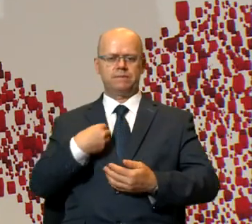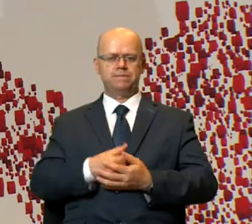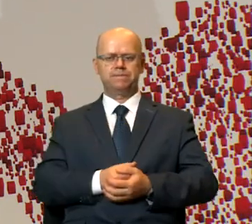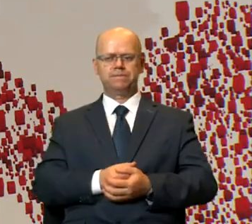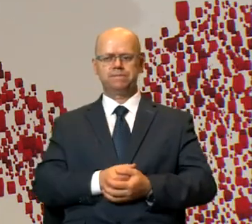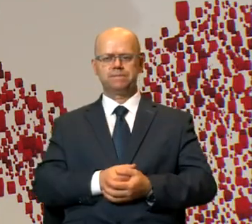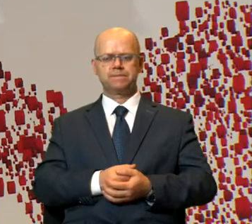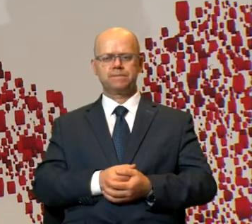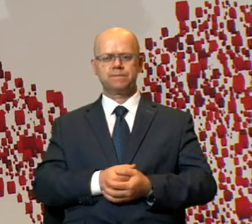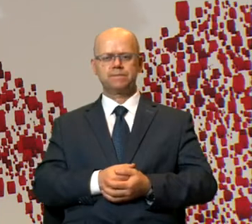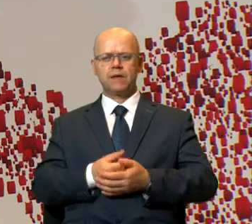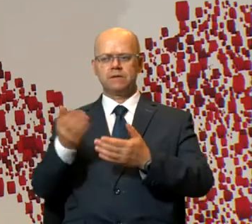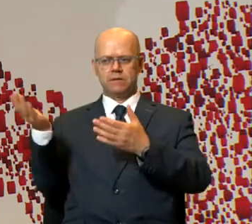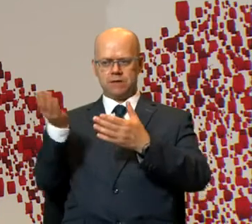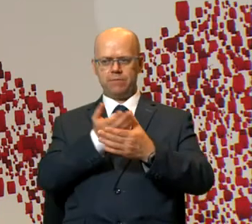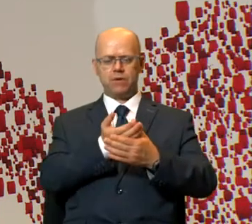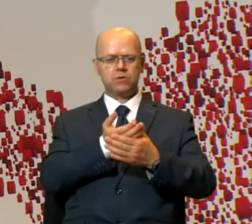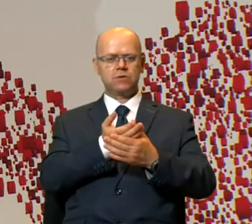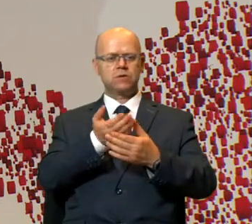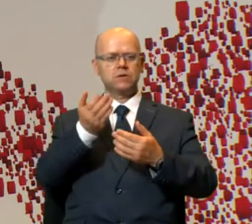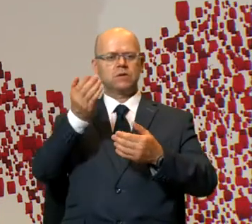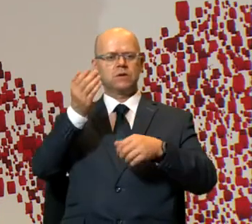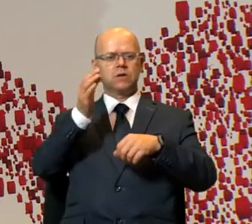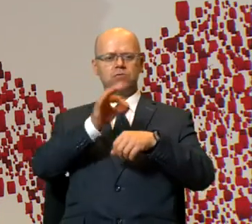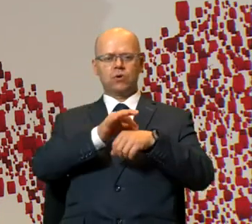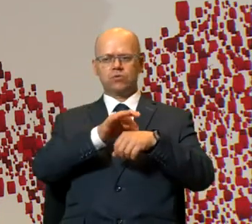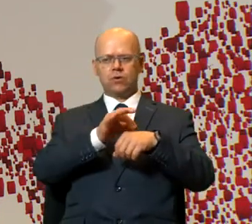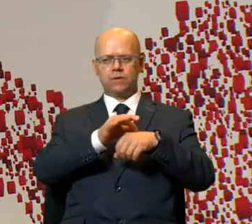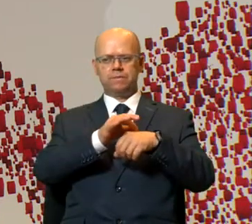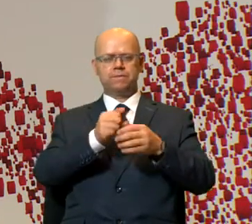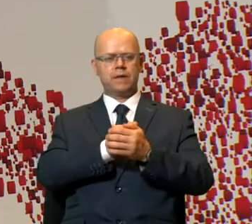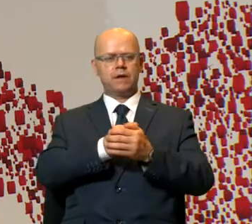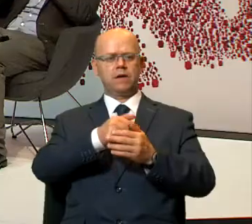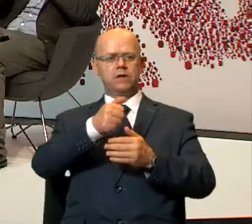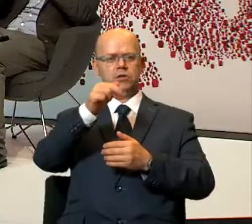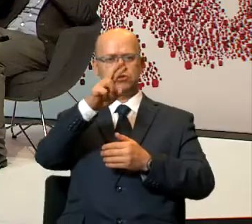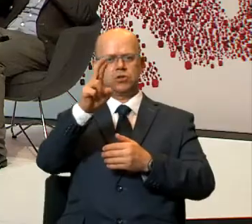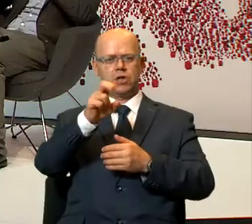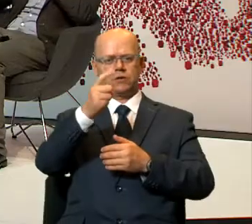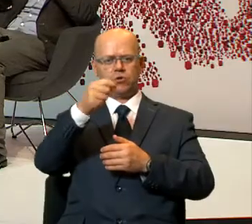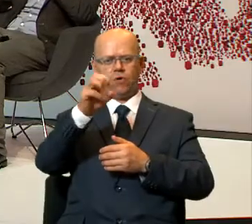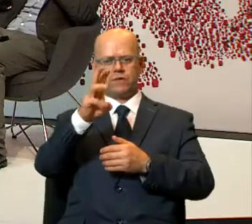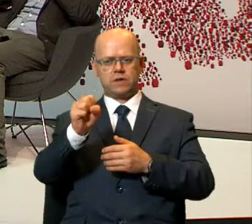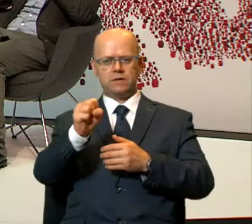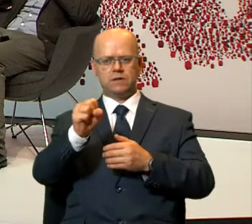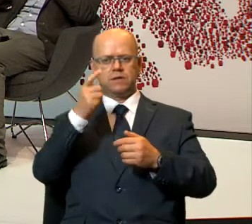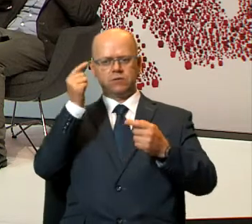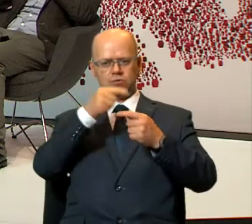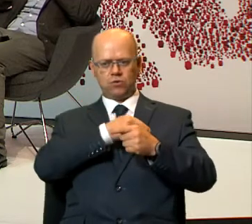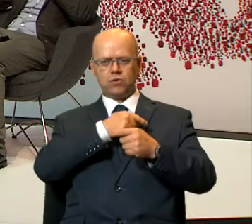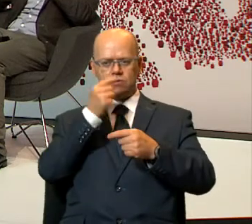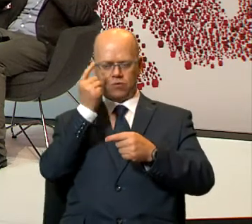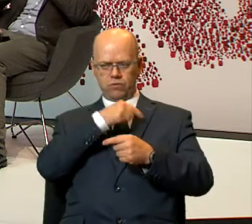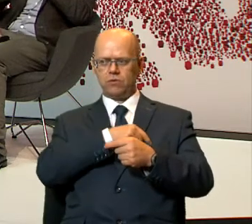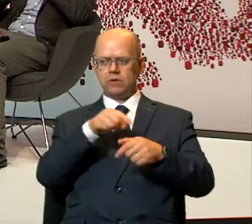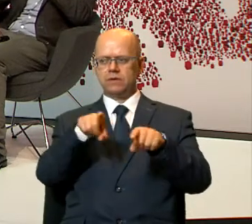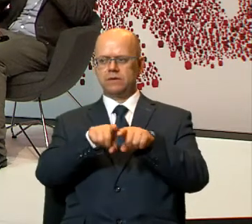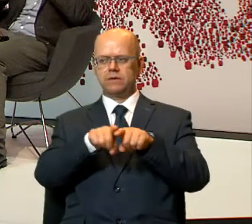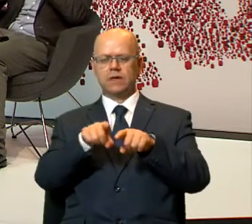chciałbym, zapraszając dr Magdalenę Rzadkowską z Uniwersytetu Gdańskiego, również socjolożkę, podobnie jak Hartmut Rosa,